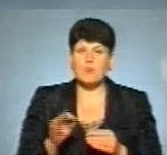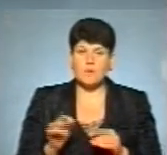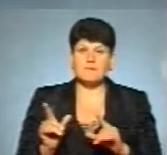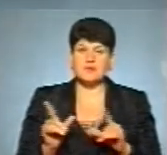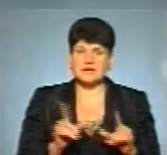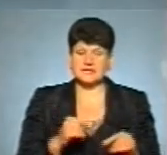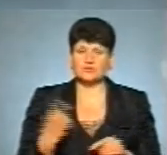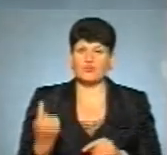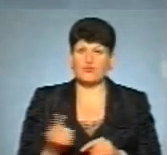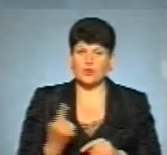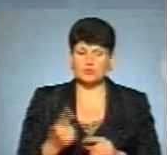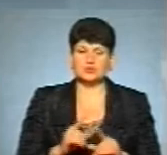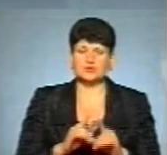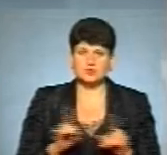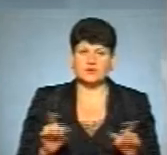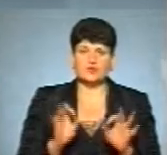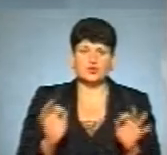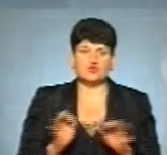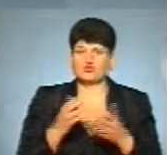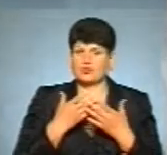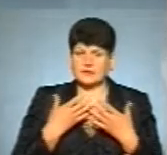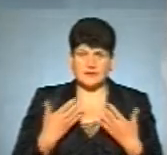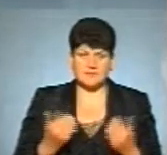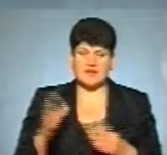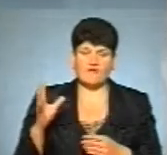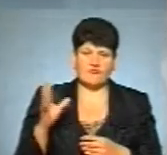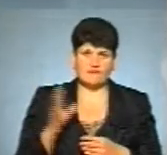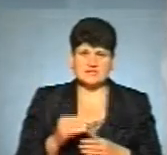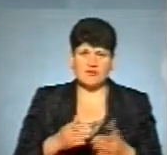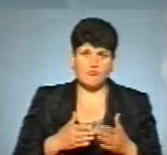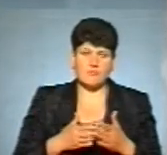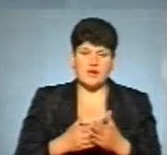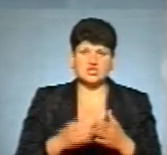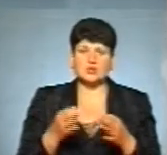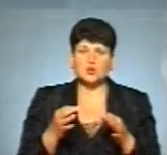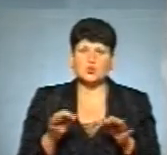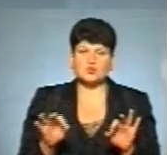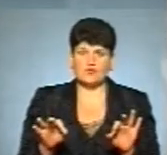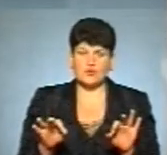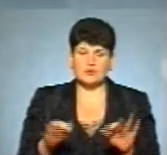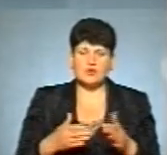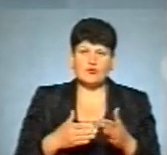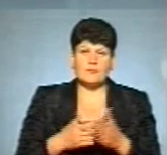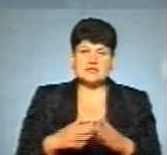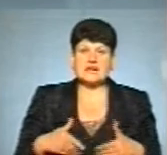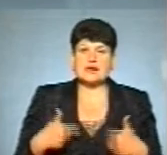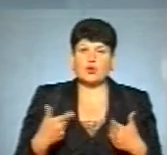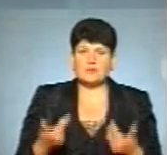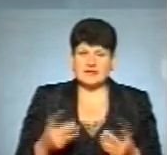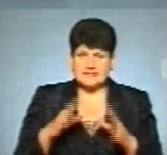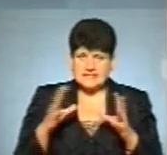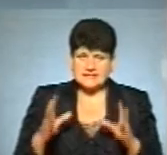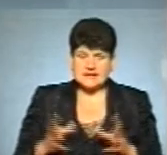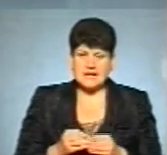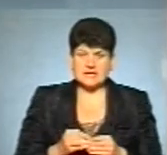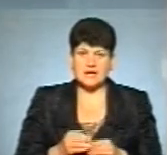області особливо нічого немає. Все в межах дозволеного, в межах рекомендацій загальних, а